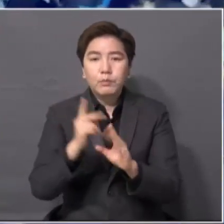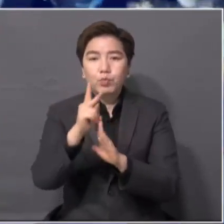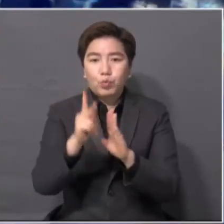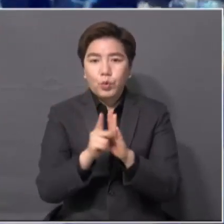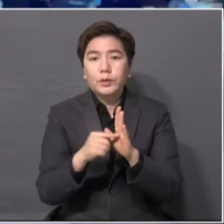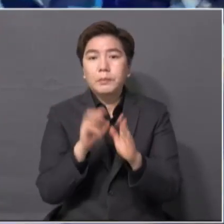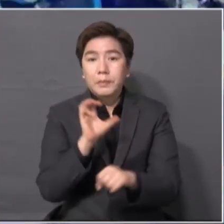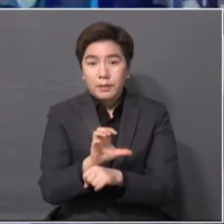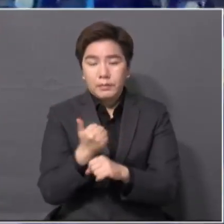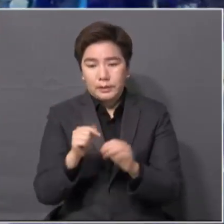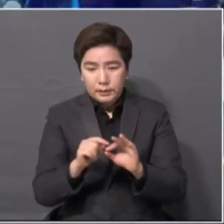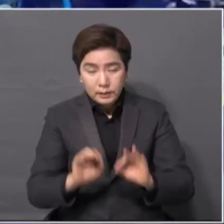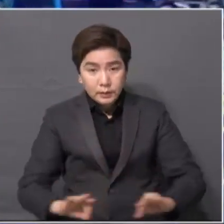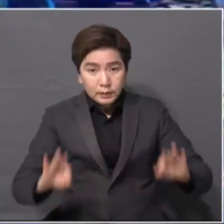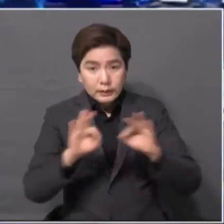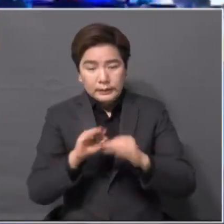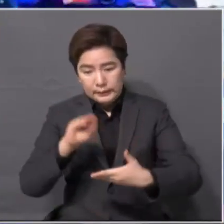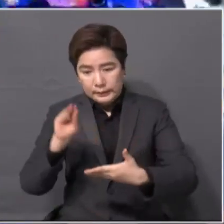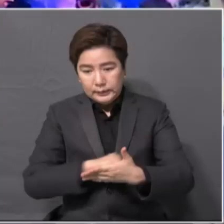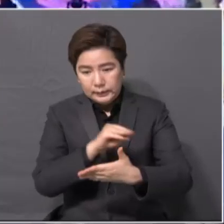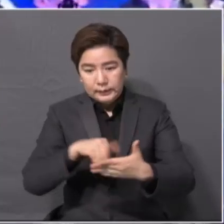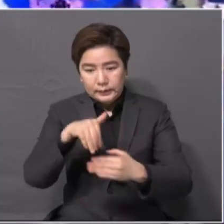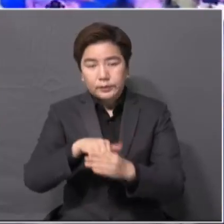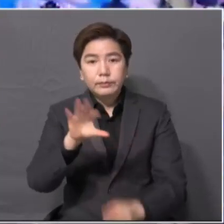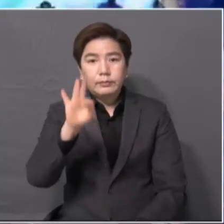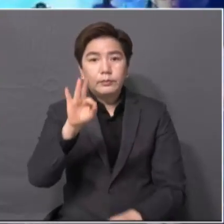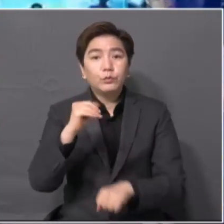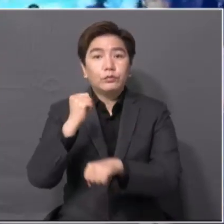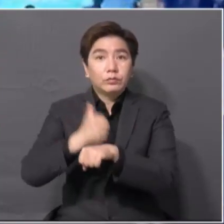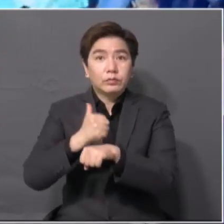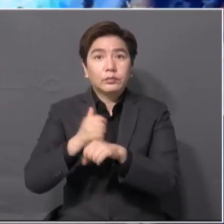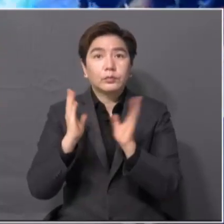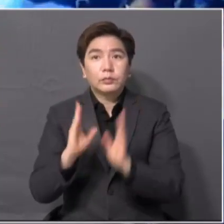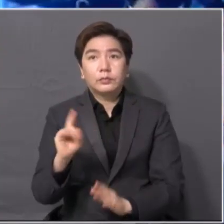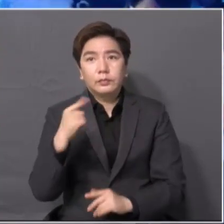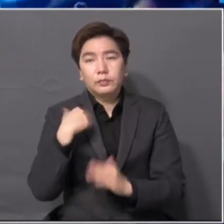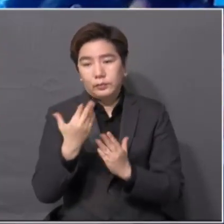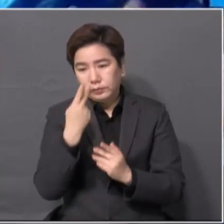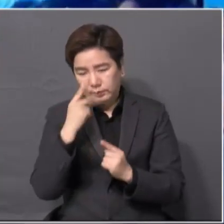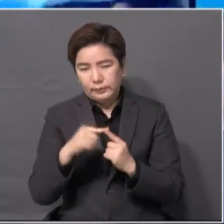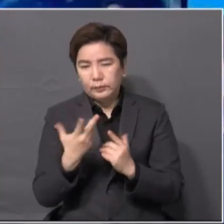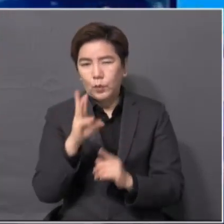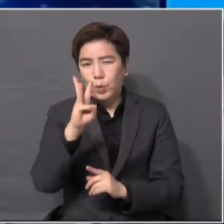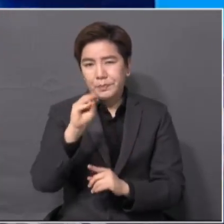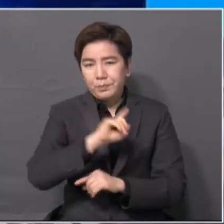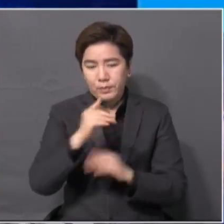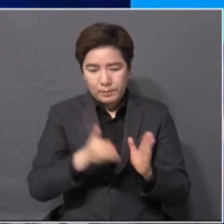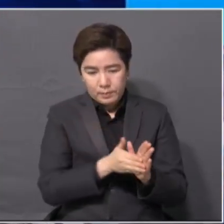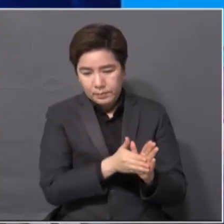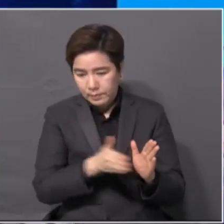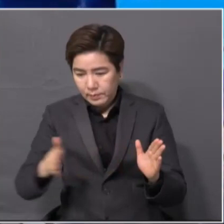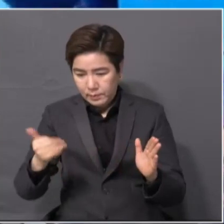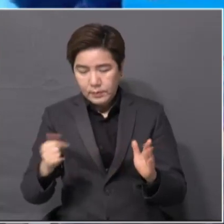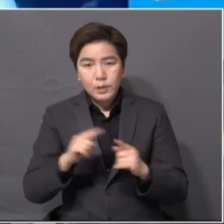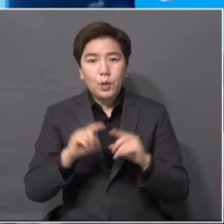คับพักละค่ะขั้นตอนสำคัญในการเลอกตงหัวหนาพักและกรรมการบริหารชุดให่คือจะต้องเกิดขึ้ใน 60 วันนะคะ